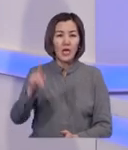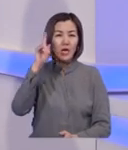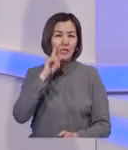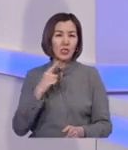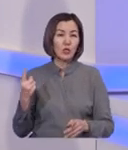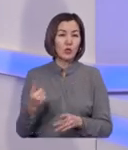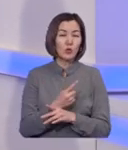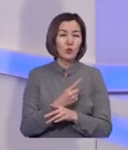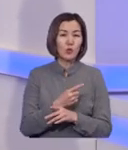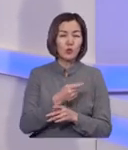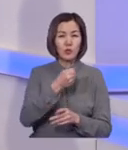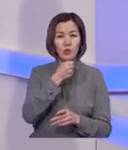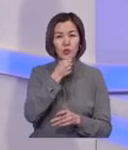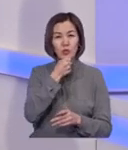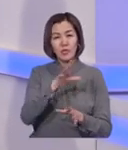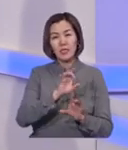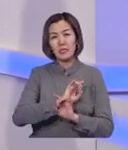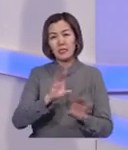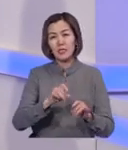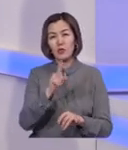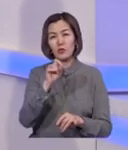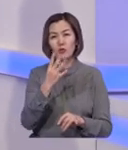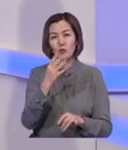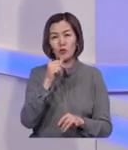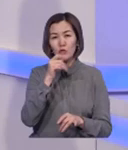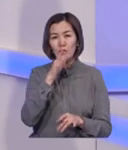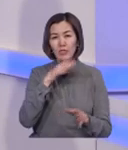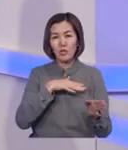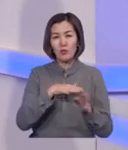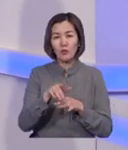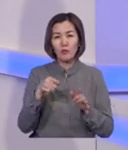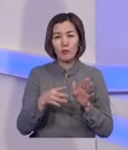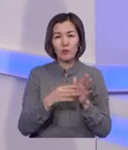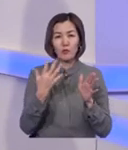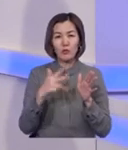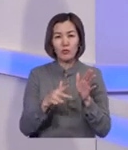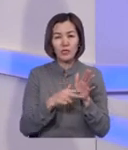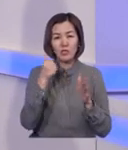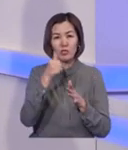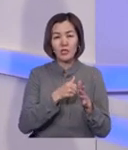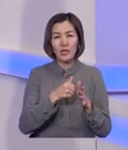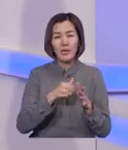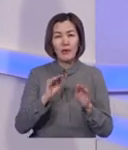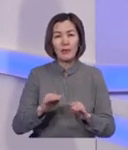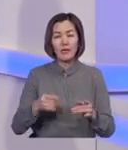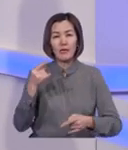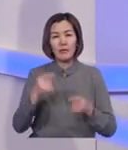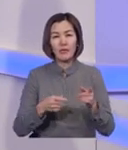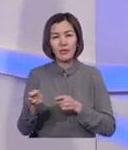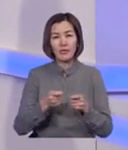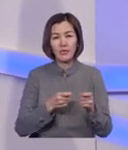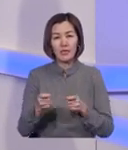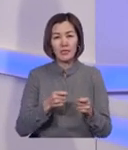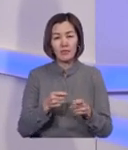Қазақтың тұңғыш дикторы Зұлқия Жұматова 104 жасқа толды. 1958 жылы балалар бағдарламасына редактор болып, болам деп келген